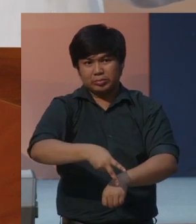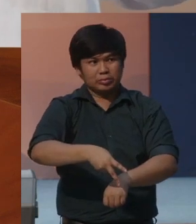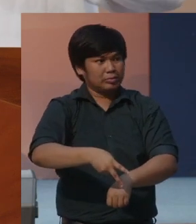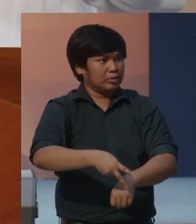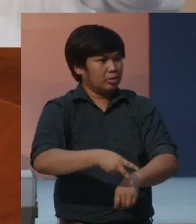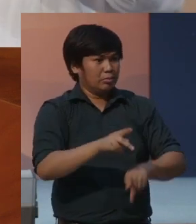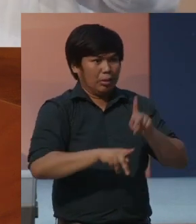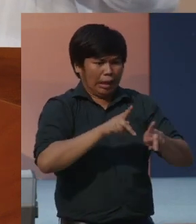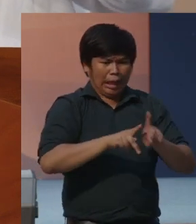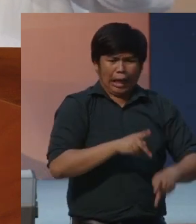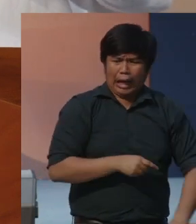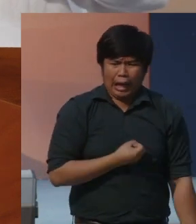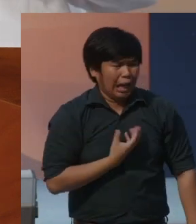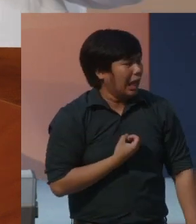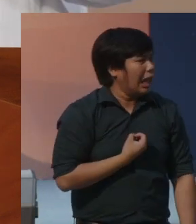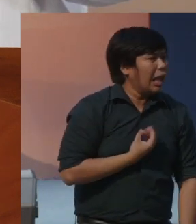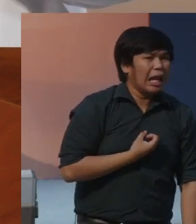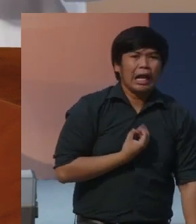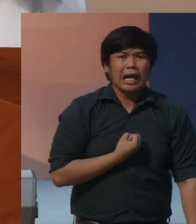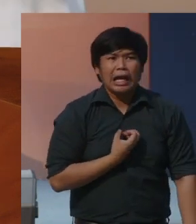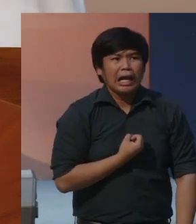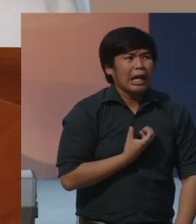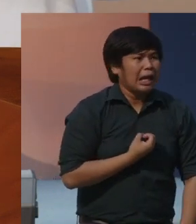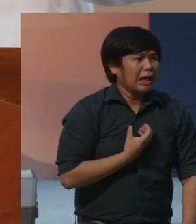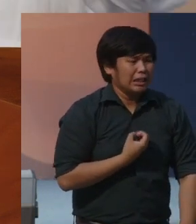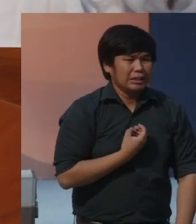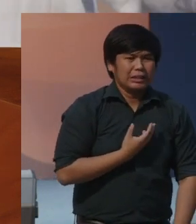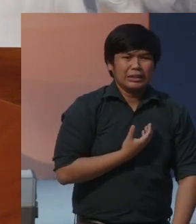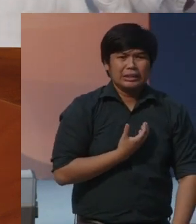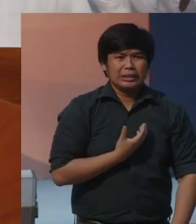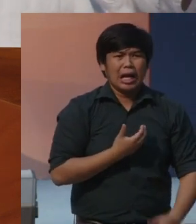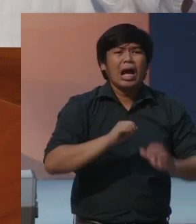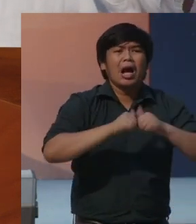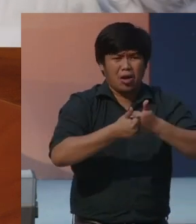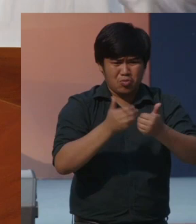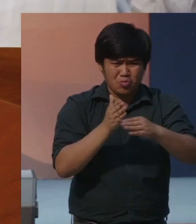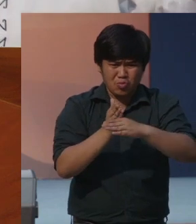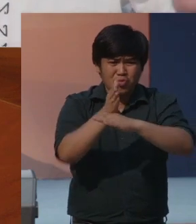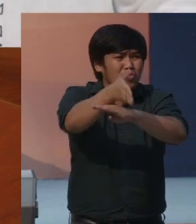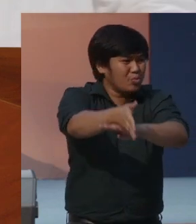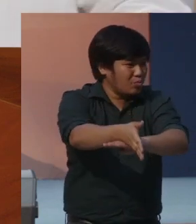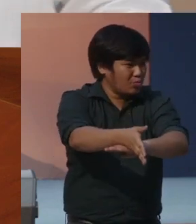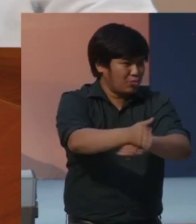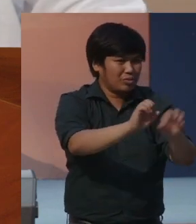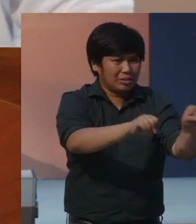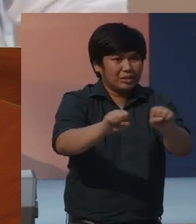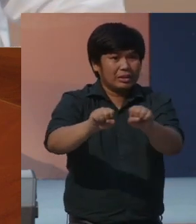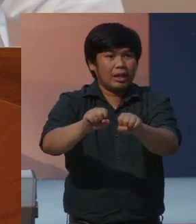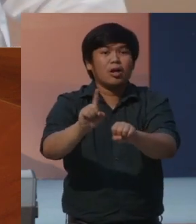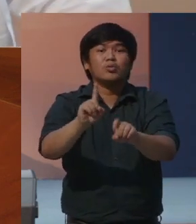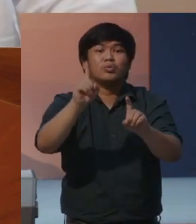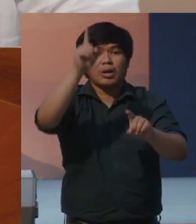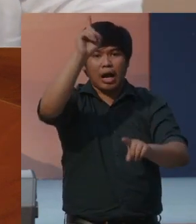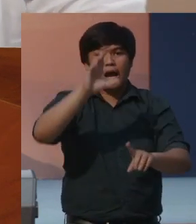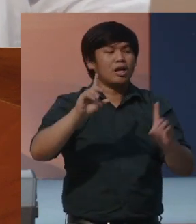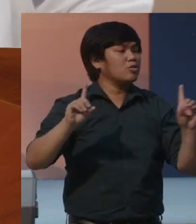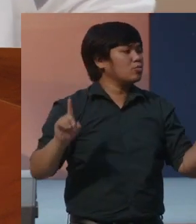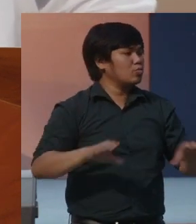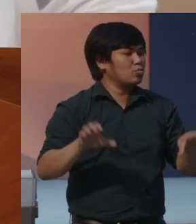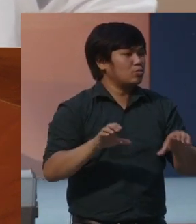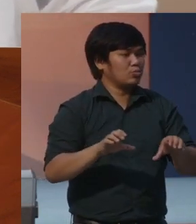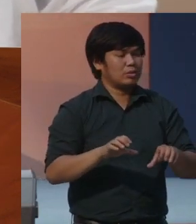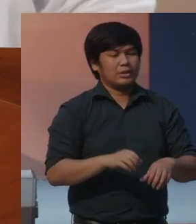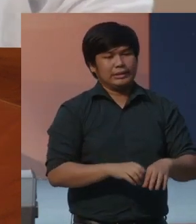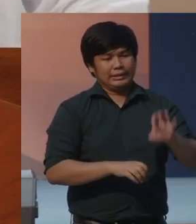ang tanging pag-asa nila ay kung makararaan sila sa gitna ng Red Sea. At alam na natin ang ginawa ng Panginoon doon. Sabi sa